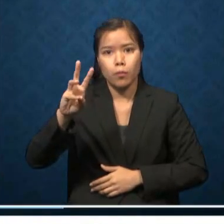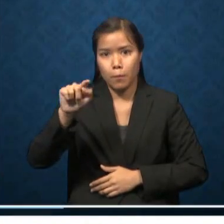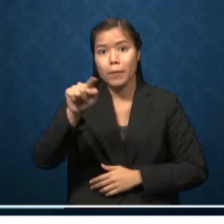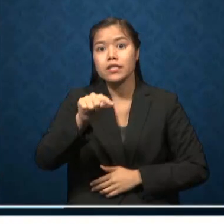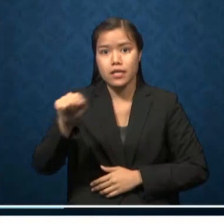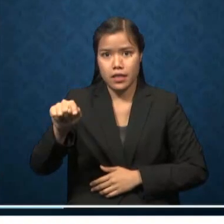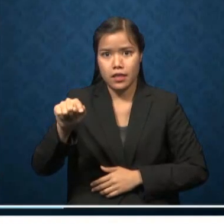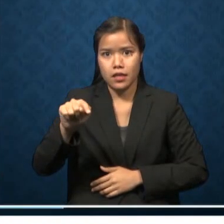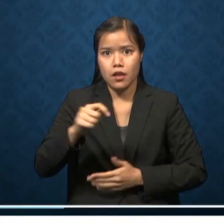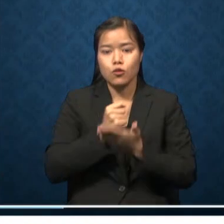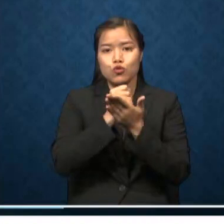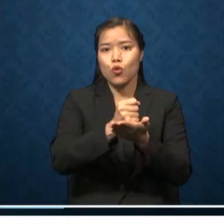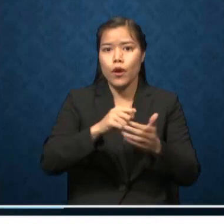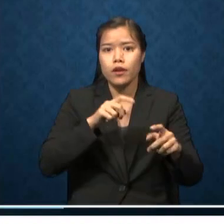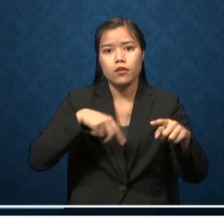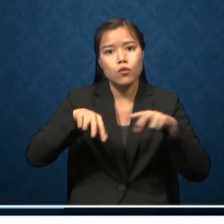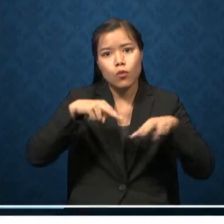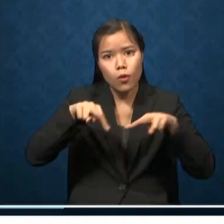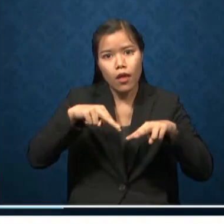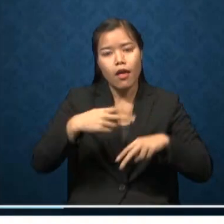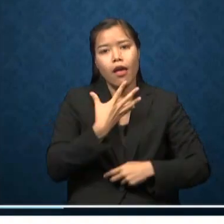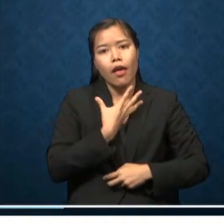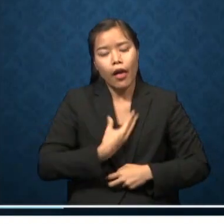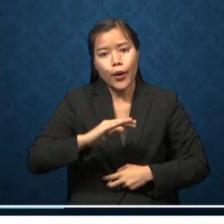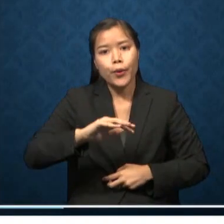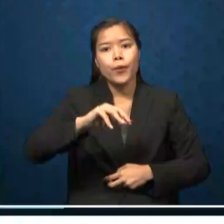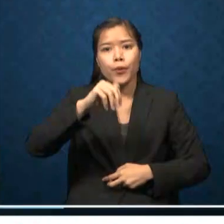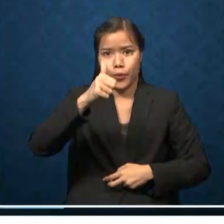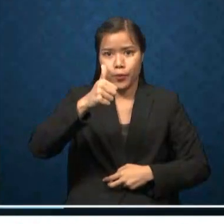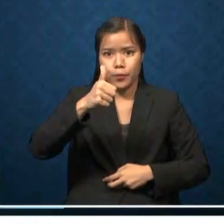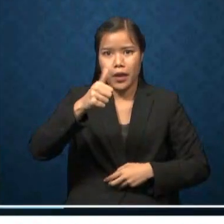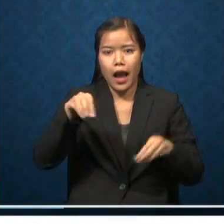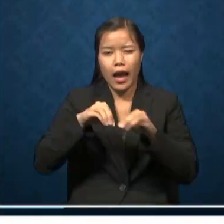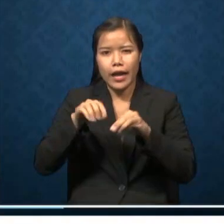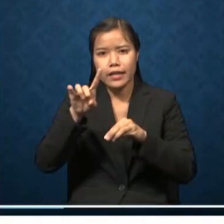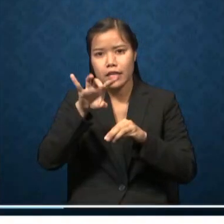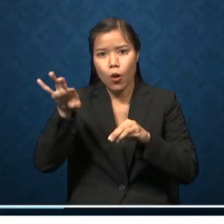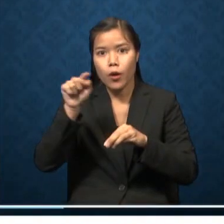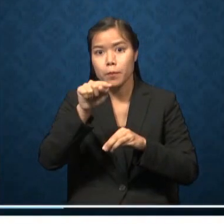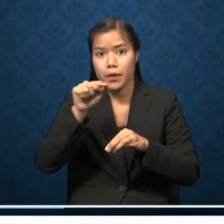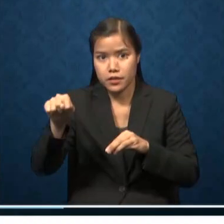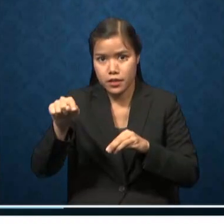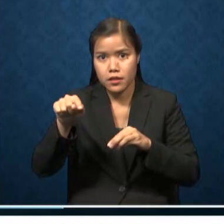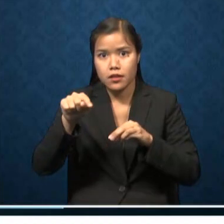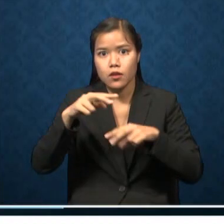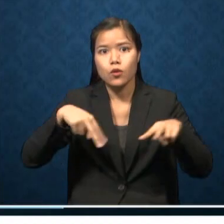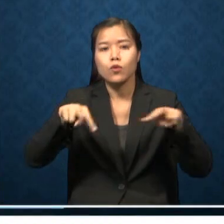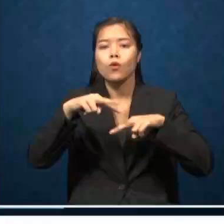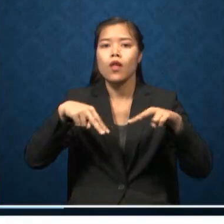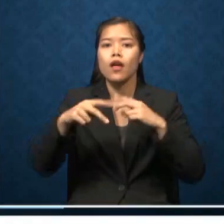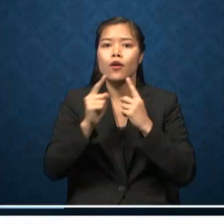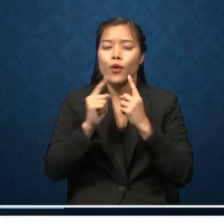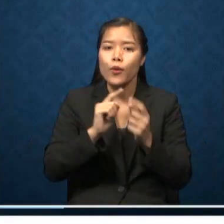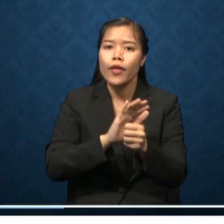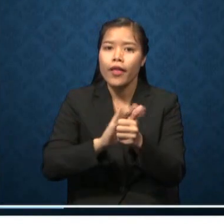ดีขึ้นหลังจากที่มีภาวะซึมเศร้าหรือความคิด่าตัวตายเกือบ 100%เนี่ยได้มีการทำการไซโคล interventionก็คือพูดชม